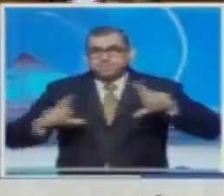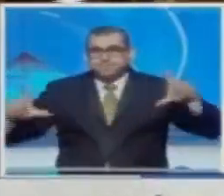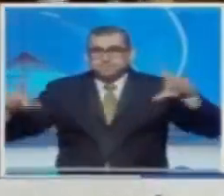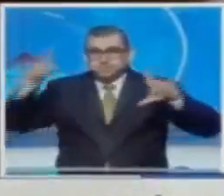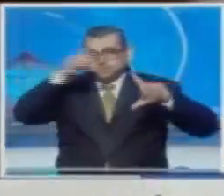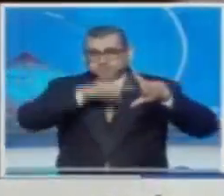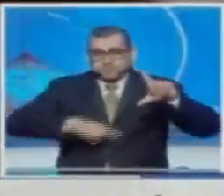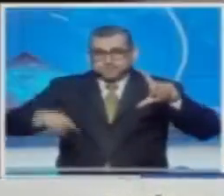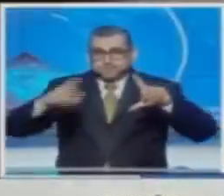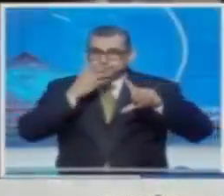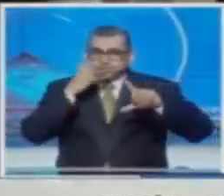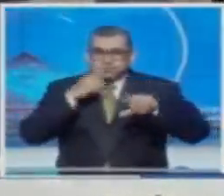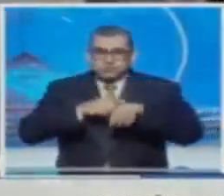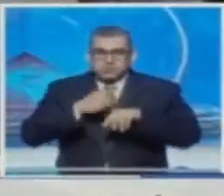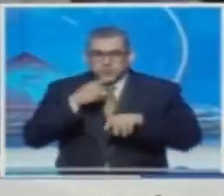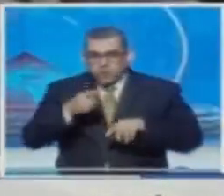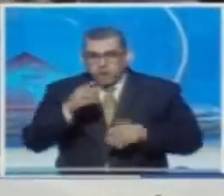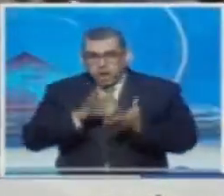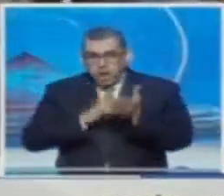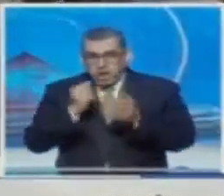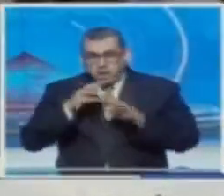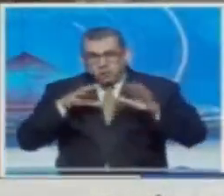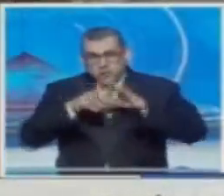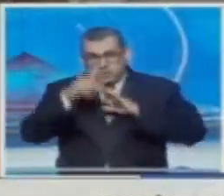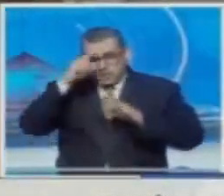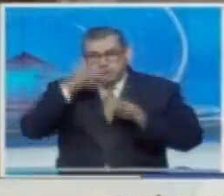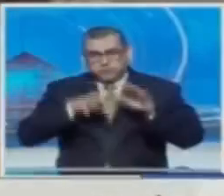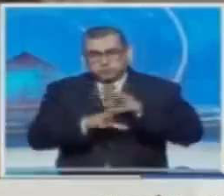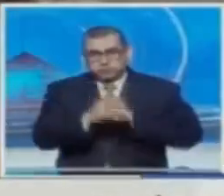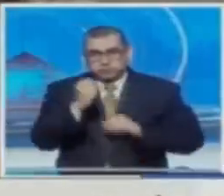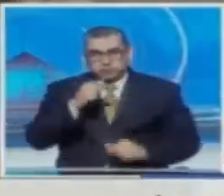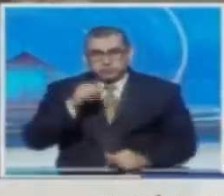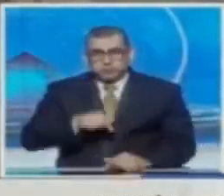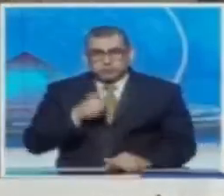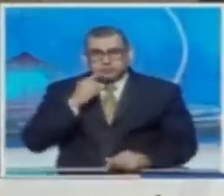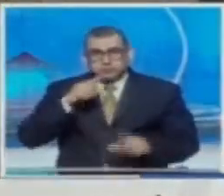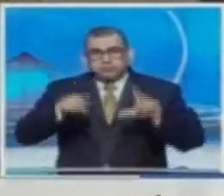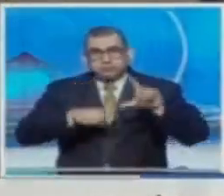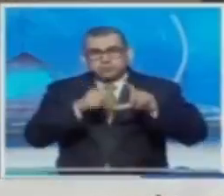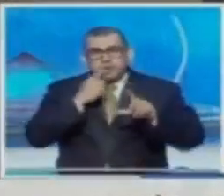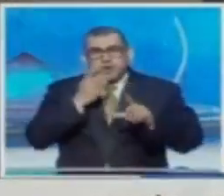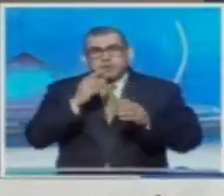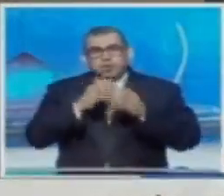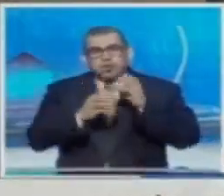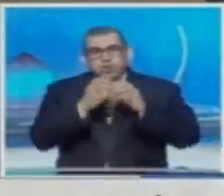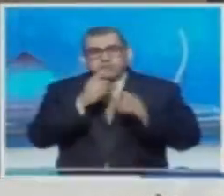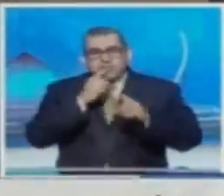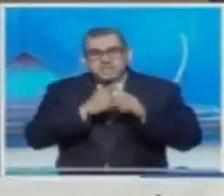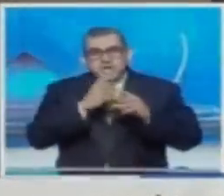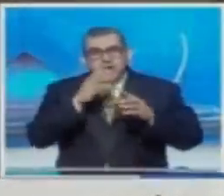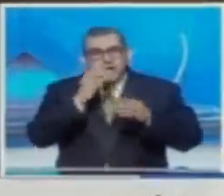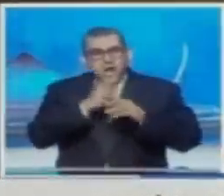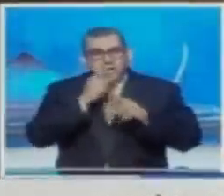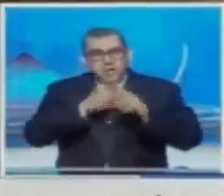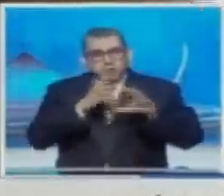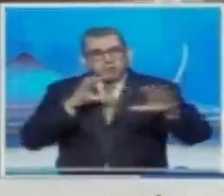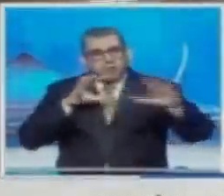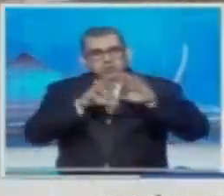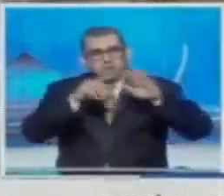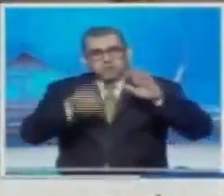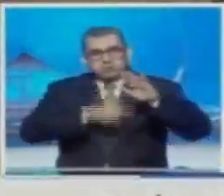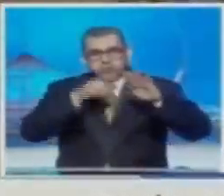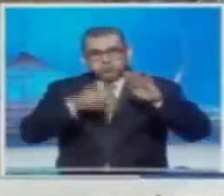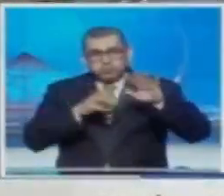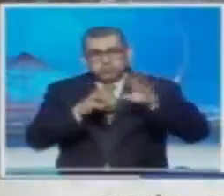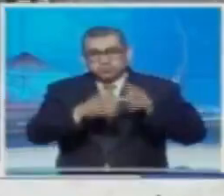في أدق الأماكن وأكثرها صعوبة. هي تحفر في أي نوع من أنواع التربة، كما تزيل المواد التي